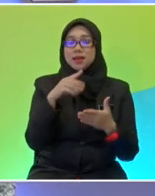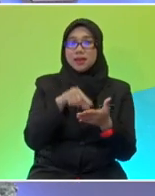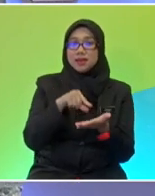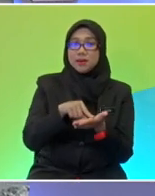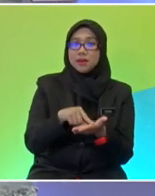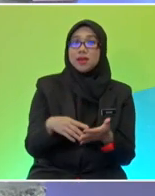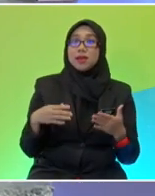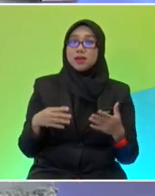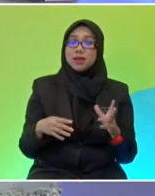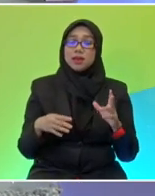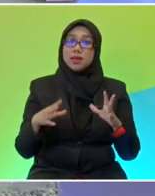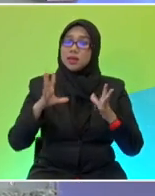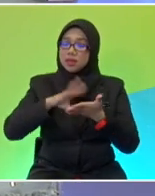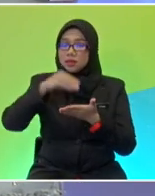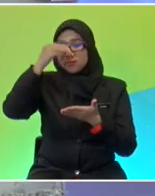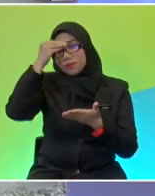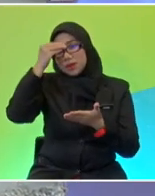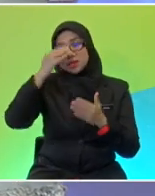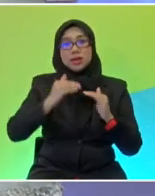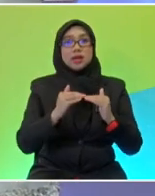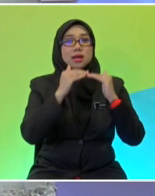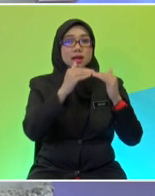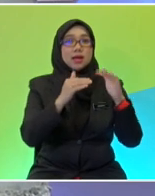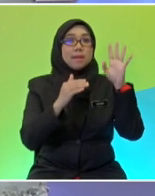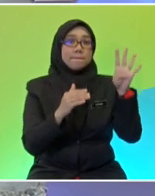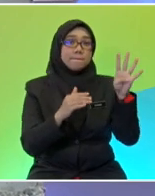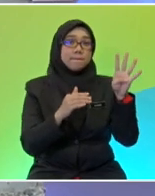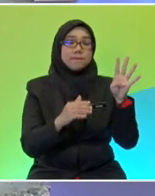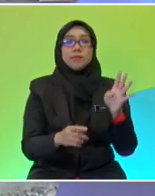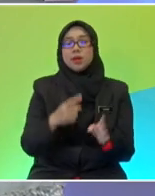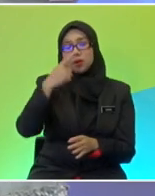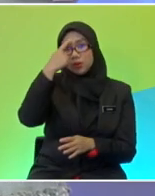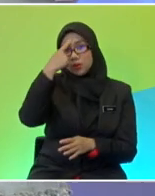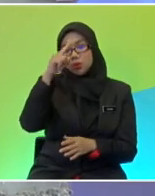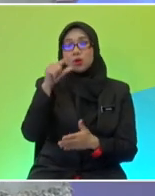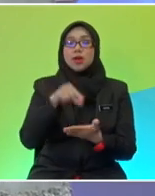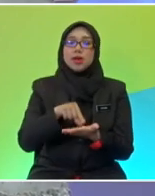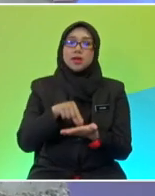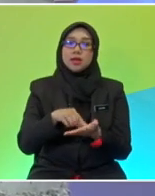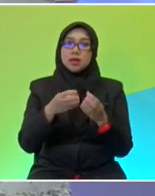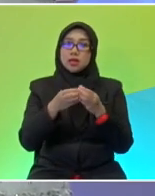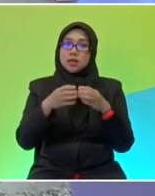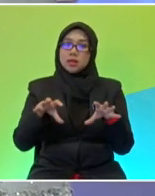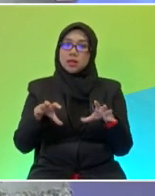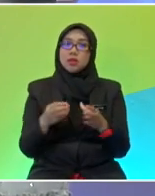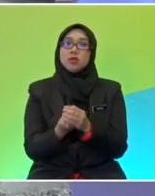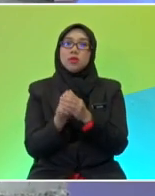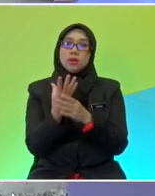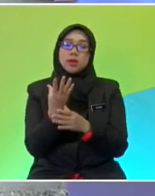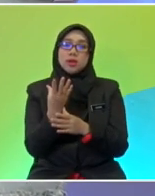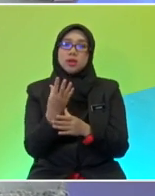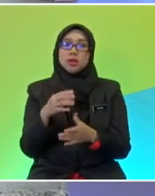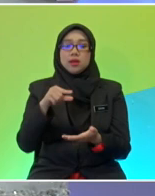pula empat peringkat ayam dapat telur telur menetas kemudian anak ayam dan akhirnya